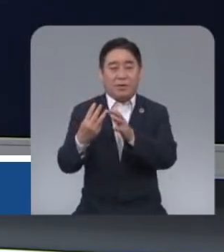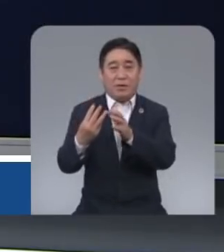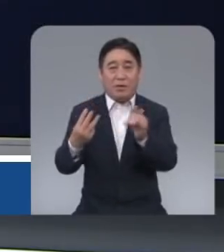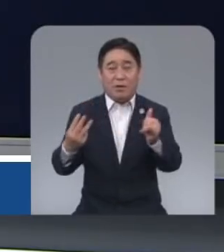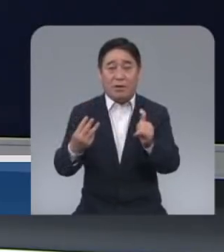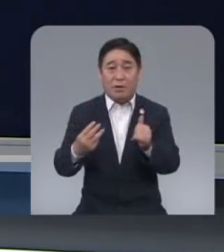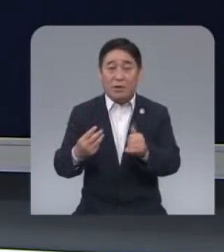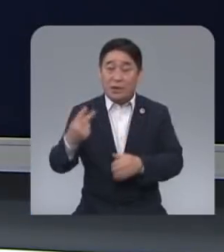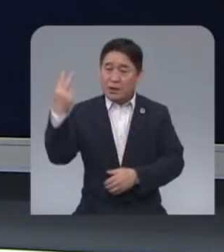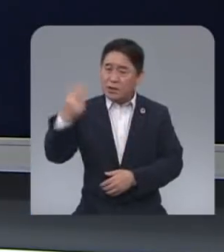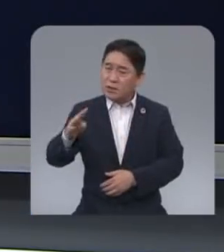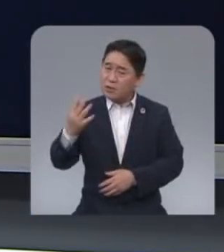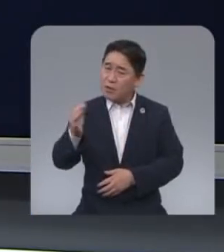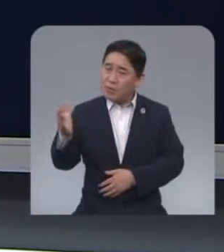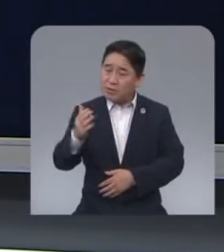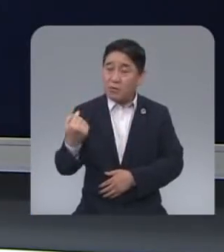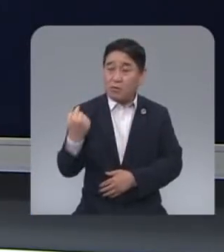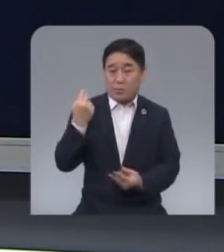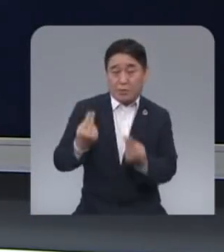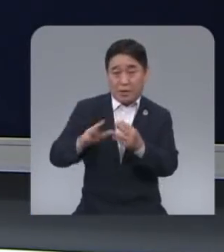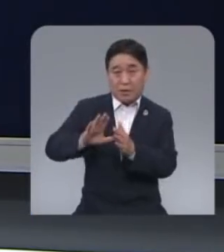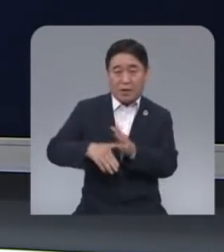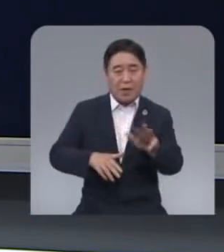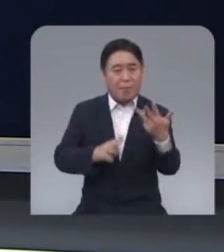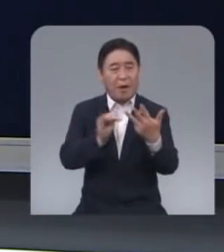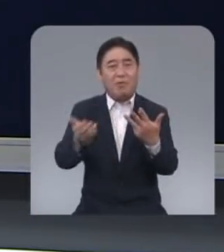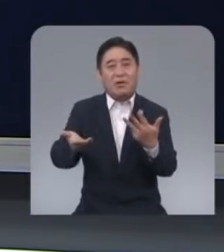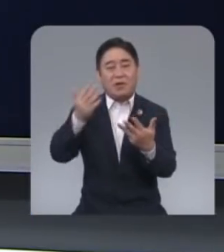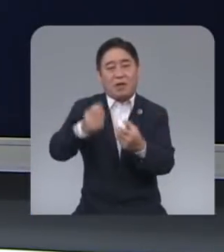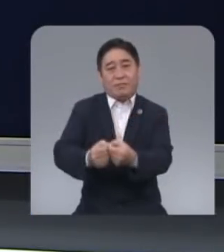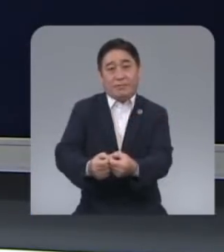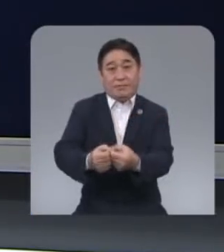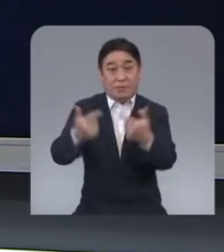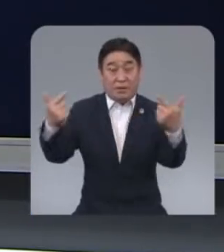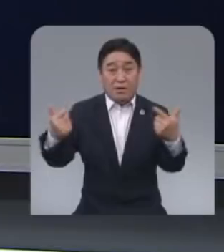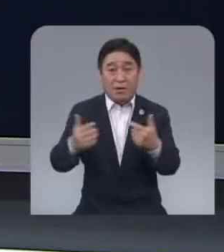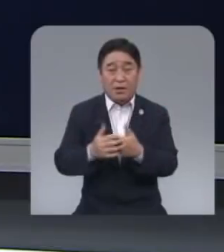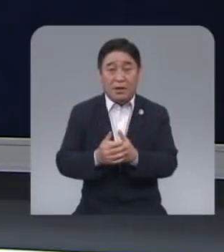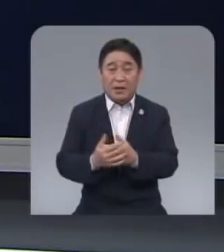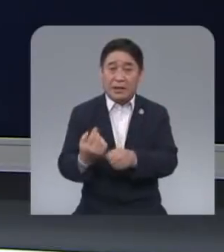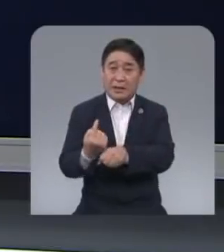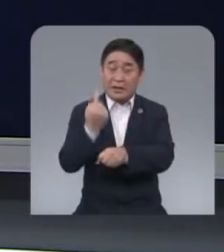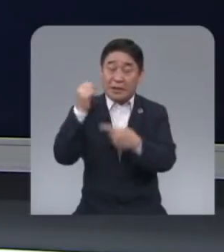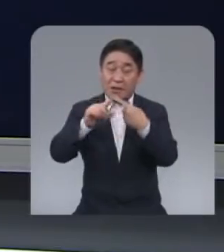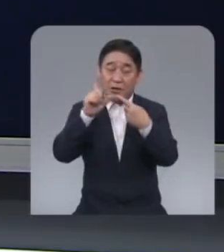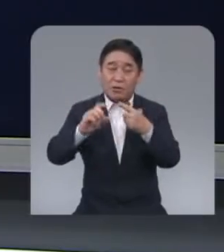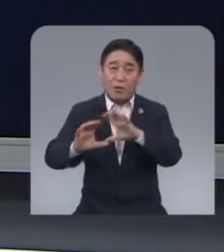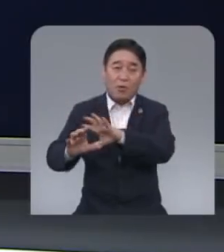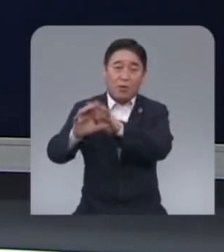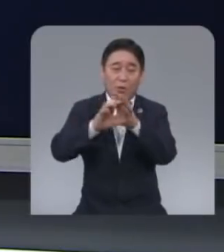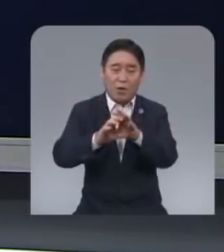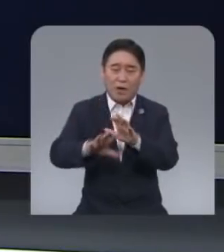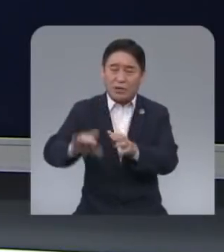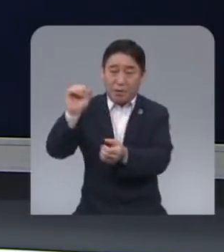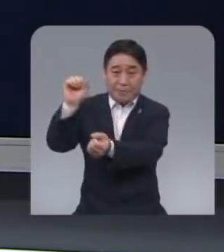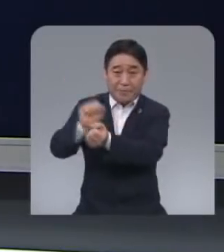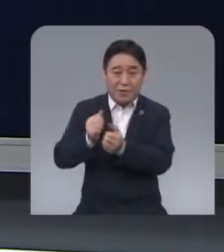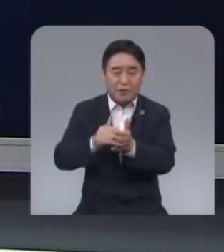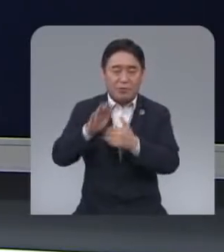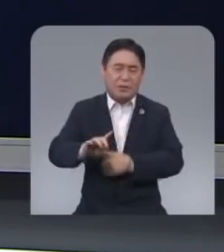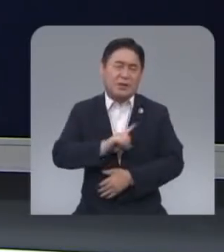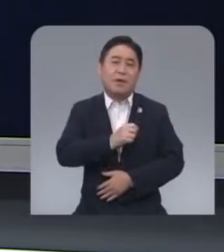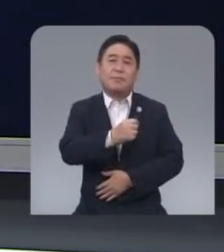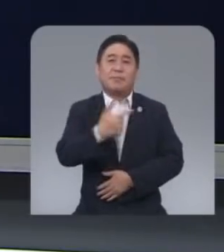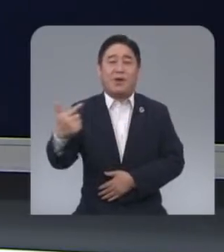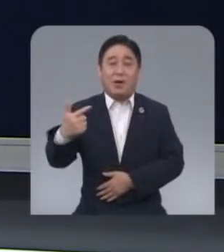3,273명입니다. 2,400명대를 기록했던 어제보다 800명 이상 늘었습니다. 지난해 1월 국내 코로나19 확진자가 처음 나온 이후 가장